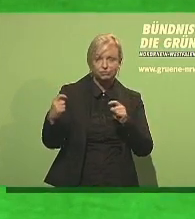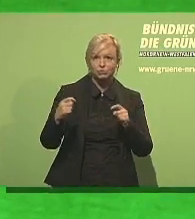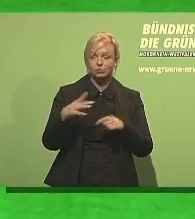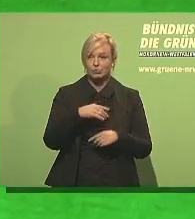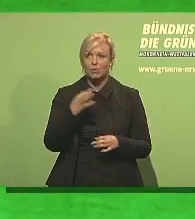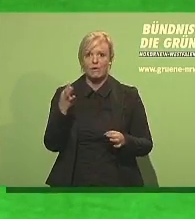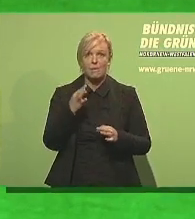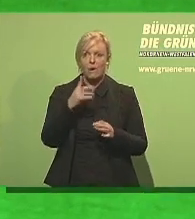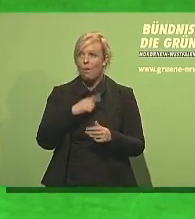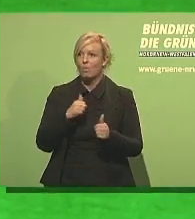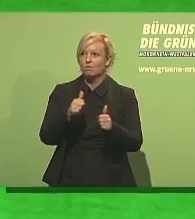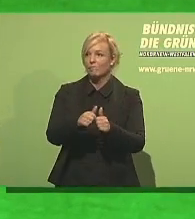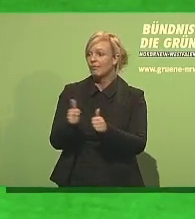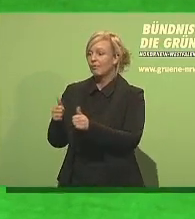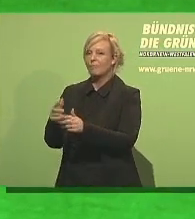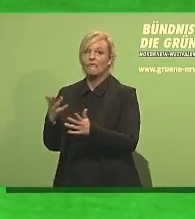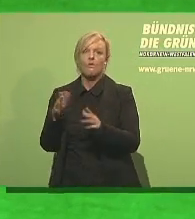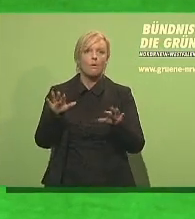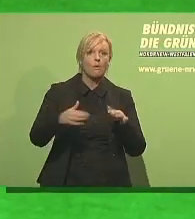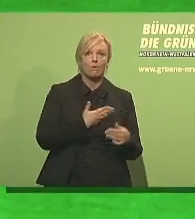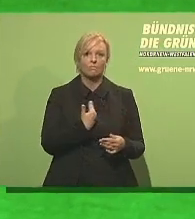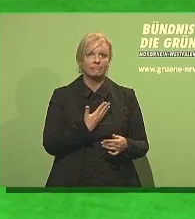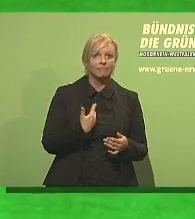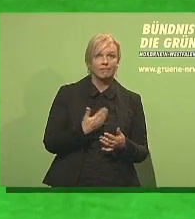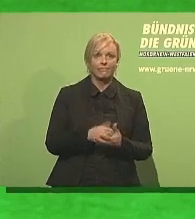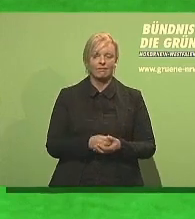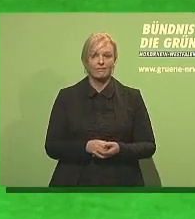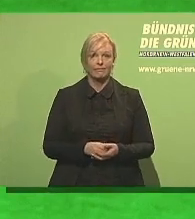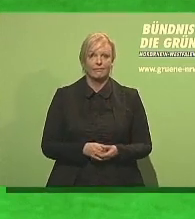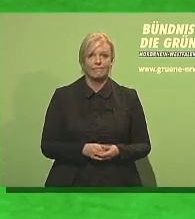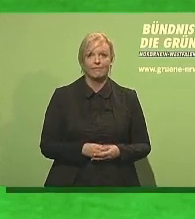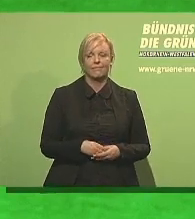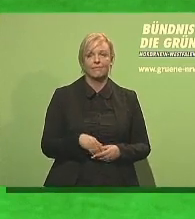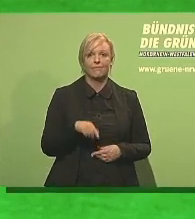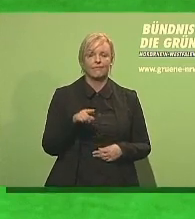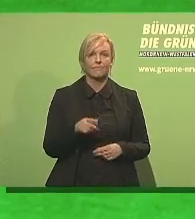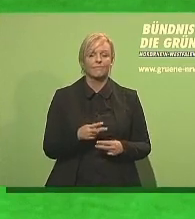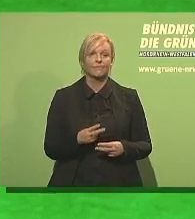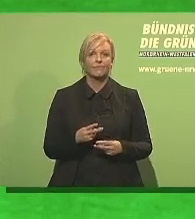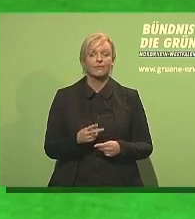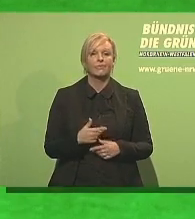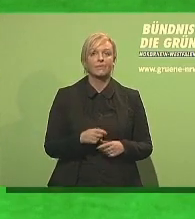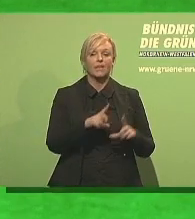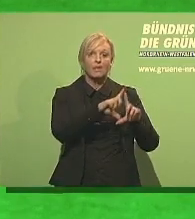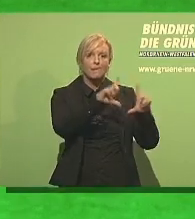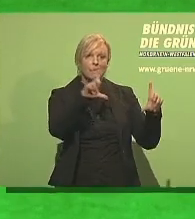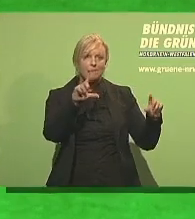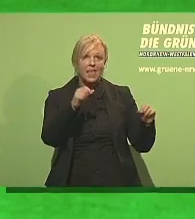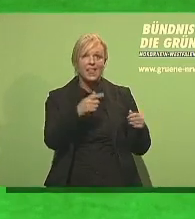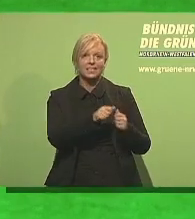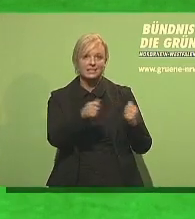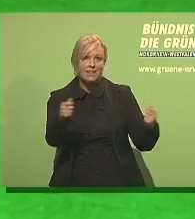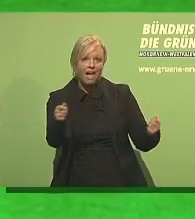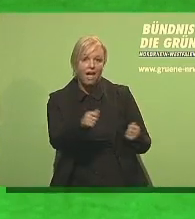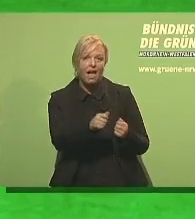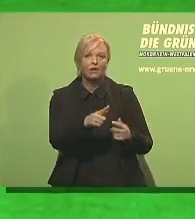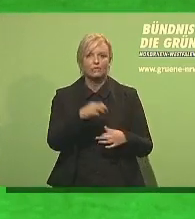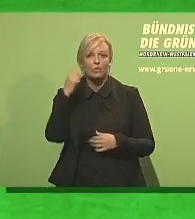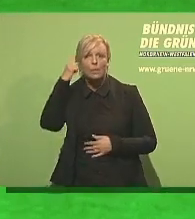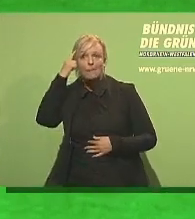die keine Lobby- und Interessenorganisation haben, wenn Bild, Bams und Glotze die Meinungsmaschine gegen